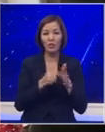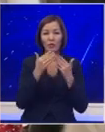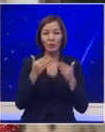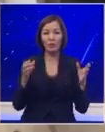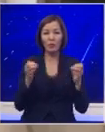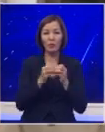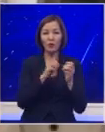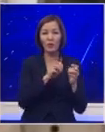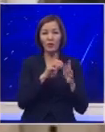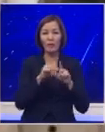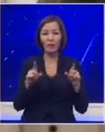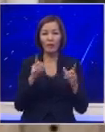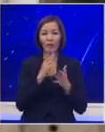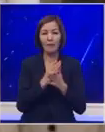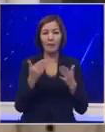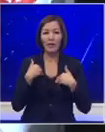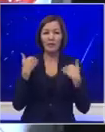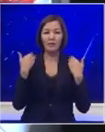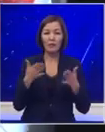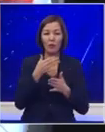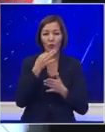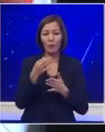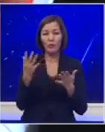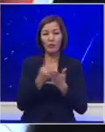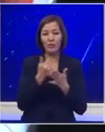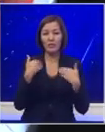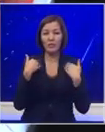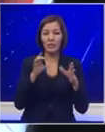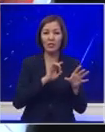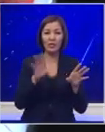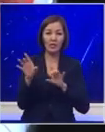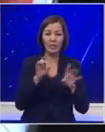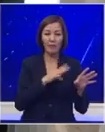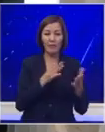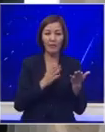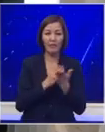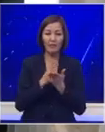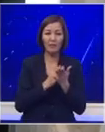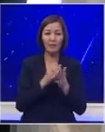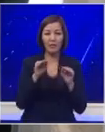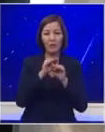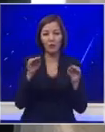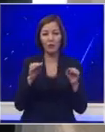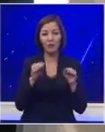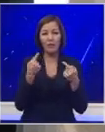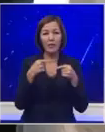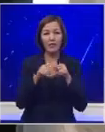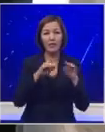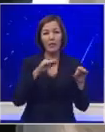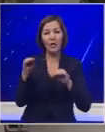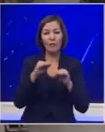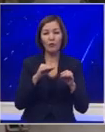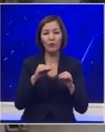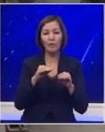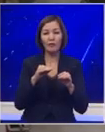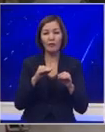бар. Барларын паш етті. Іс тәжірибелеріндегі жетістіктерін жарнамалады. Қызметкерлерінің деңгейін, материалдық техникалық